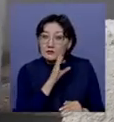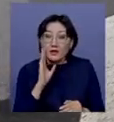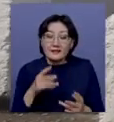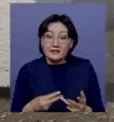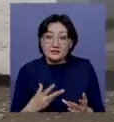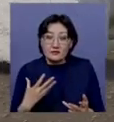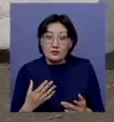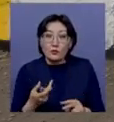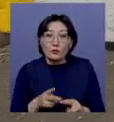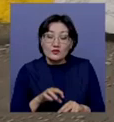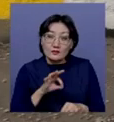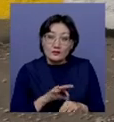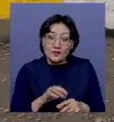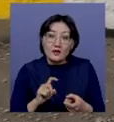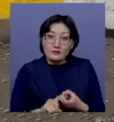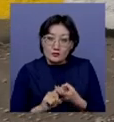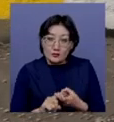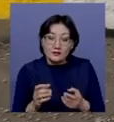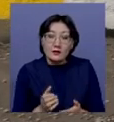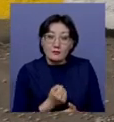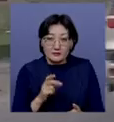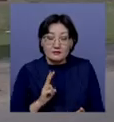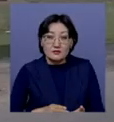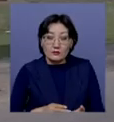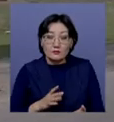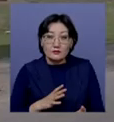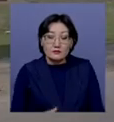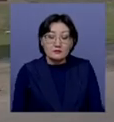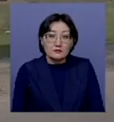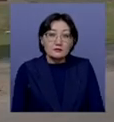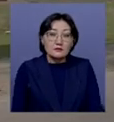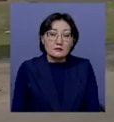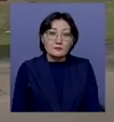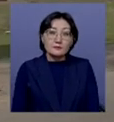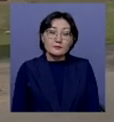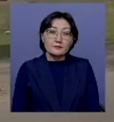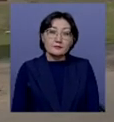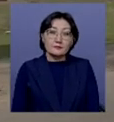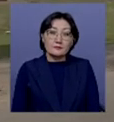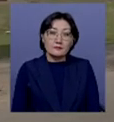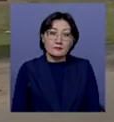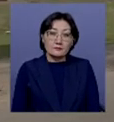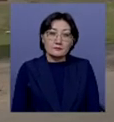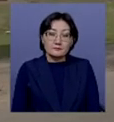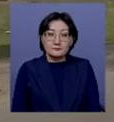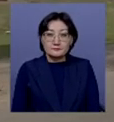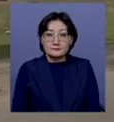анализінен коронавирус инфекциясын табылғаны да расталды. Ардақ Жақсылықова, Нұрболат Әмір, Алматы телеарнасы, Шымкенттен.